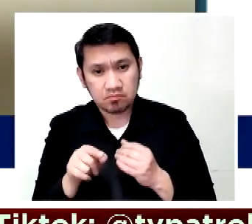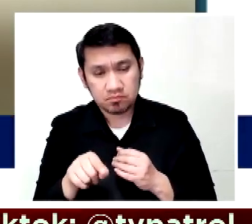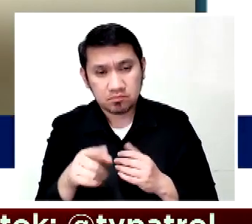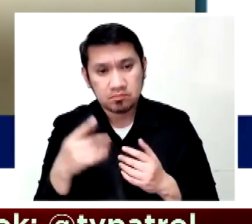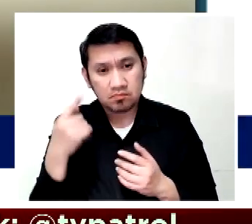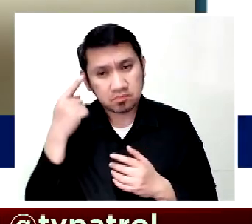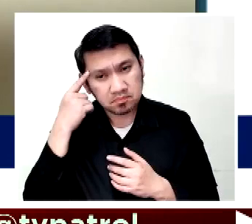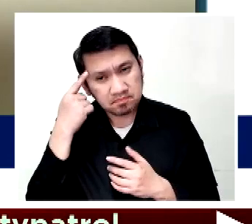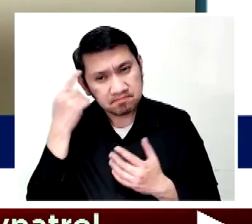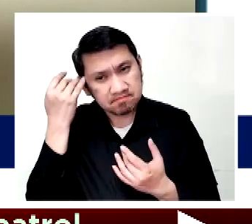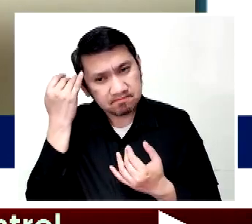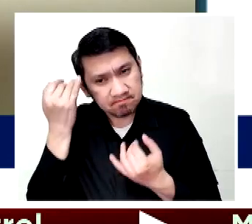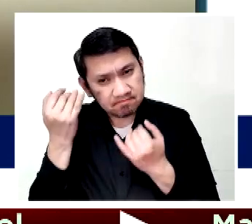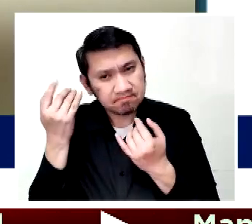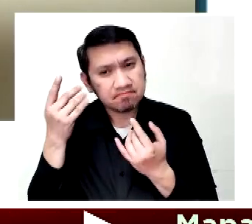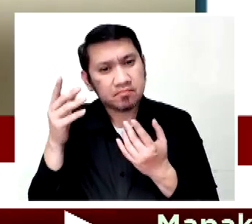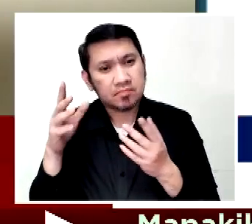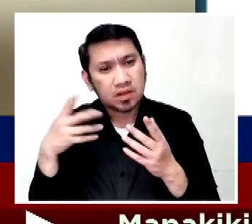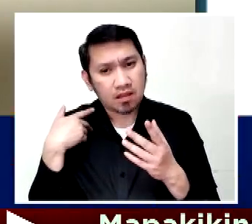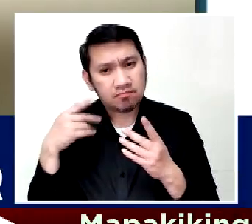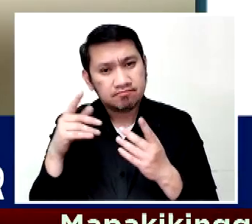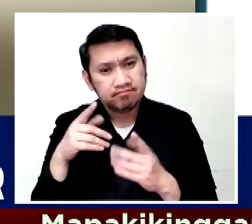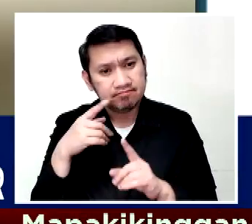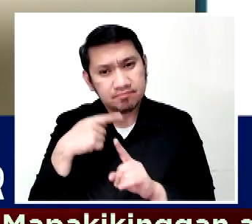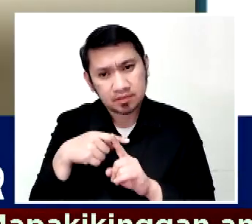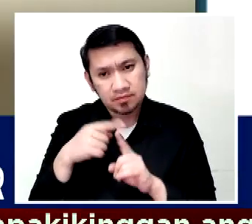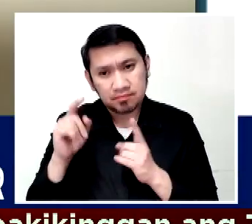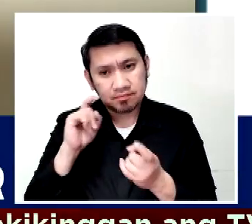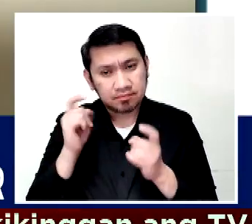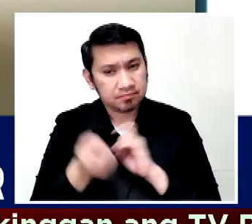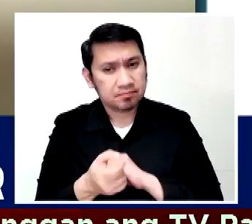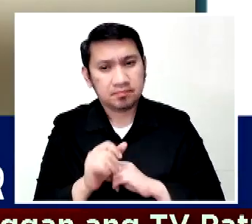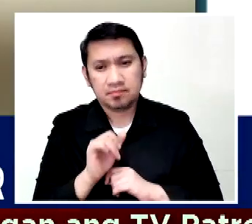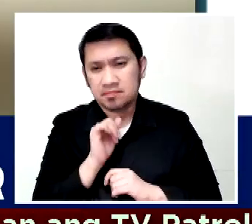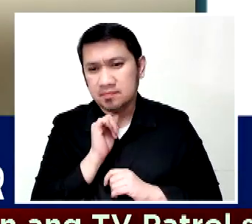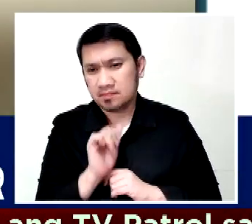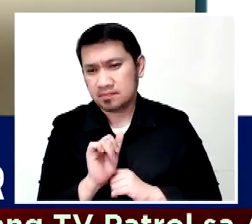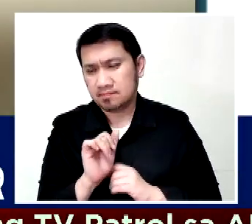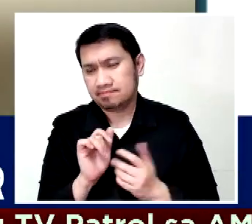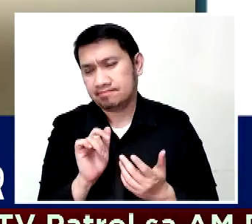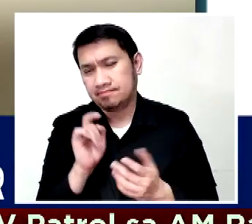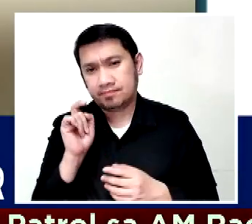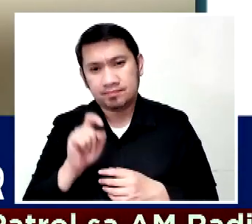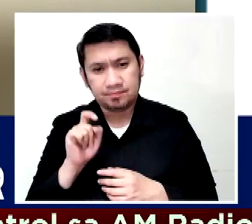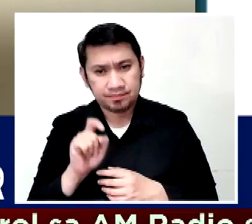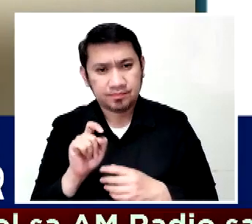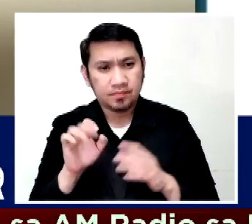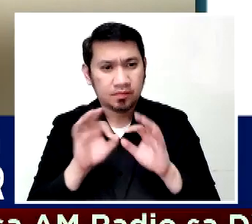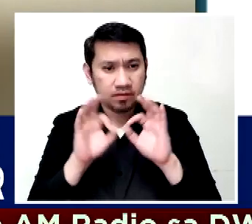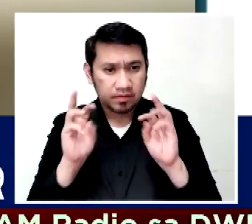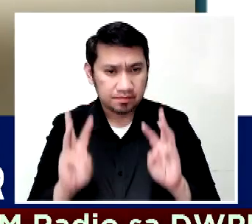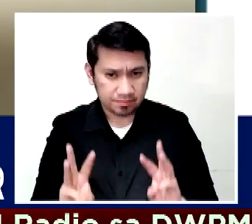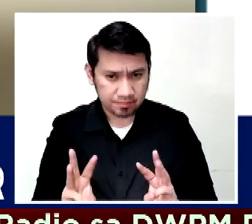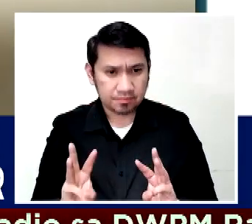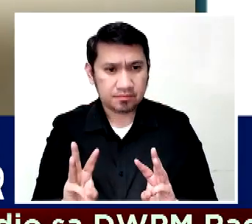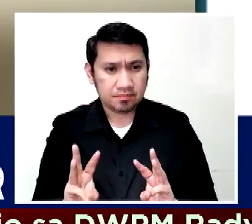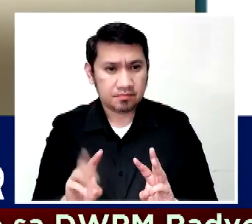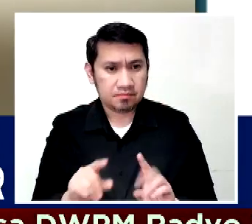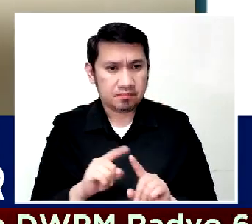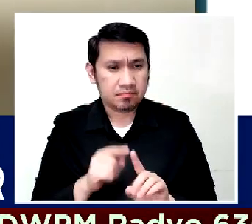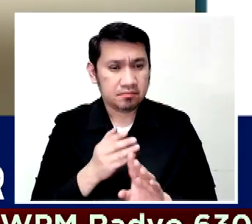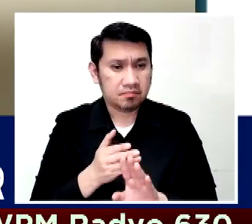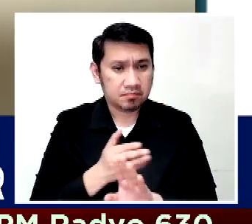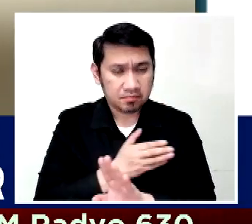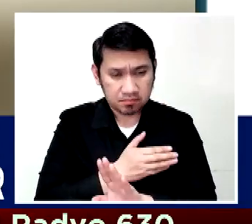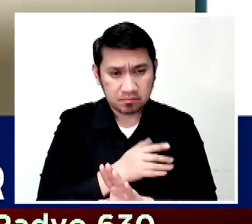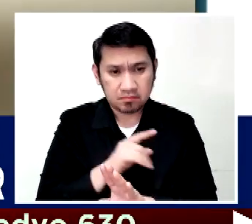imagining a possible transformation. Of course, it doesn't mean that they didn't have that framework in mind before, but to put it in